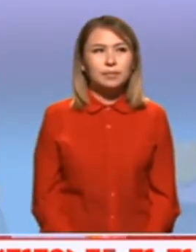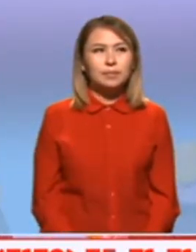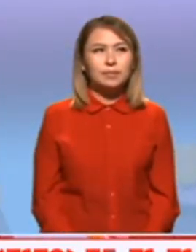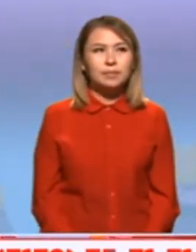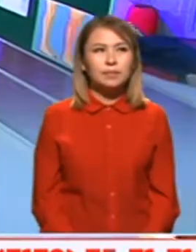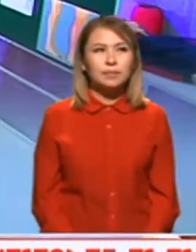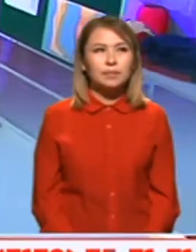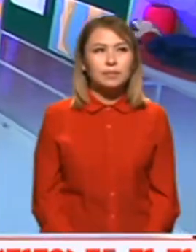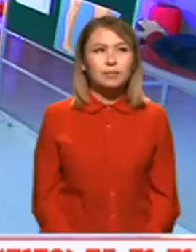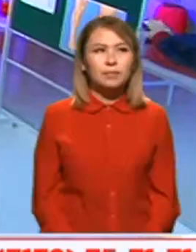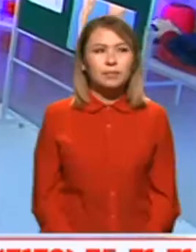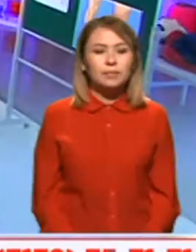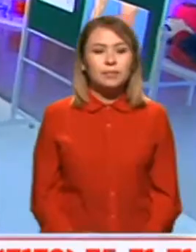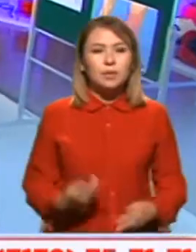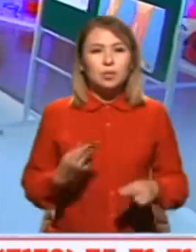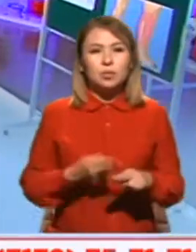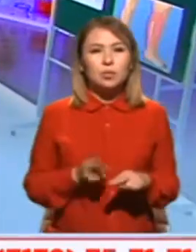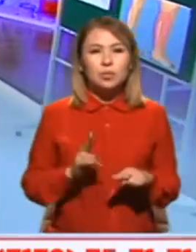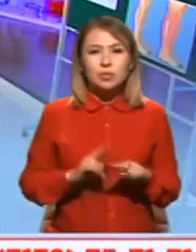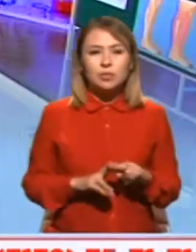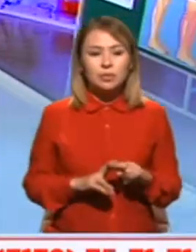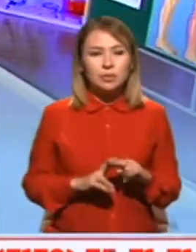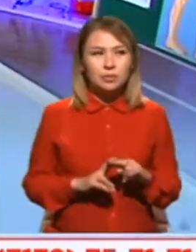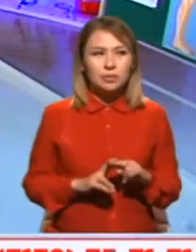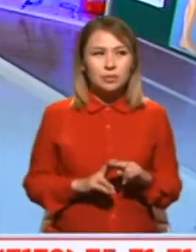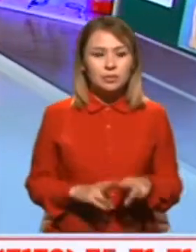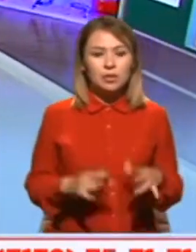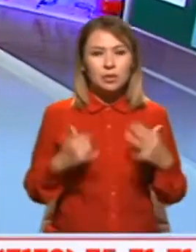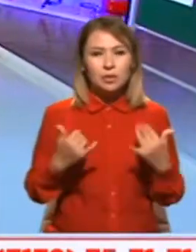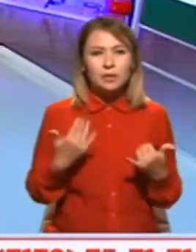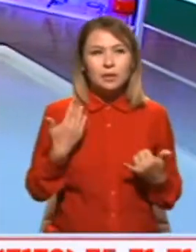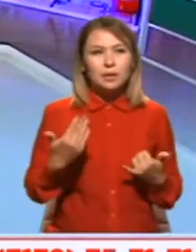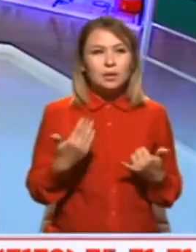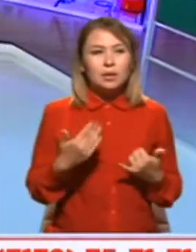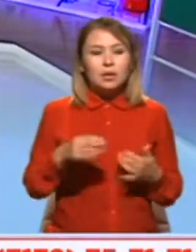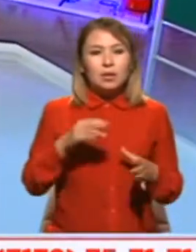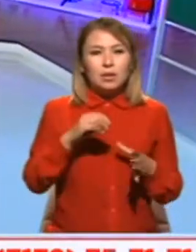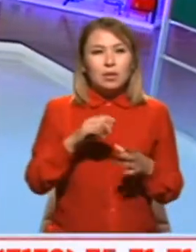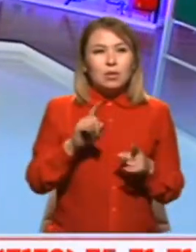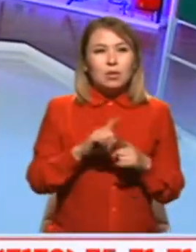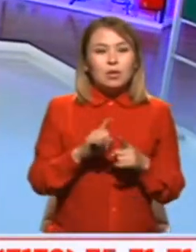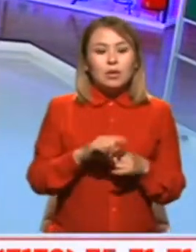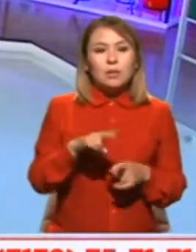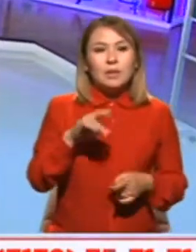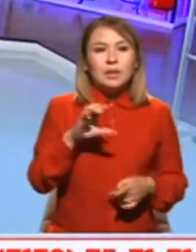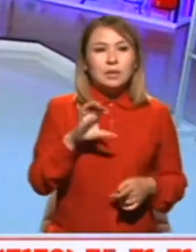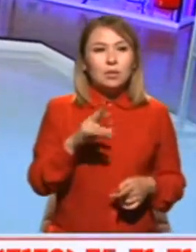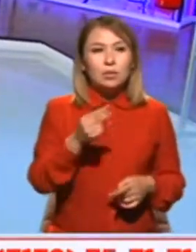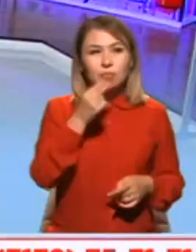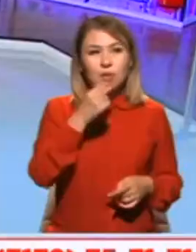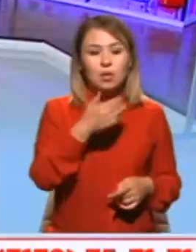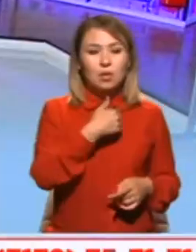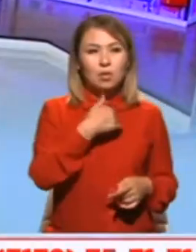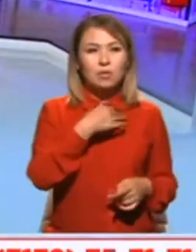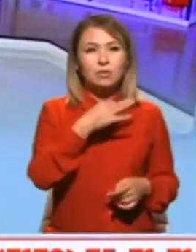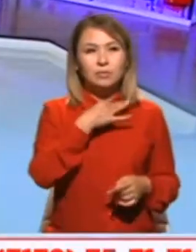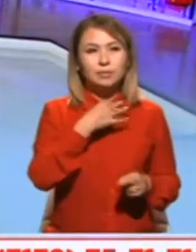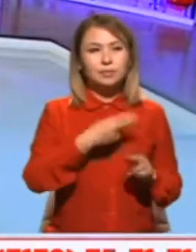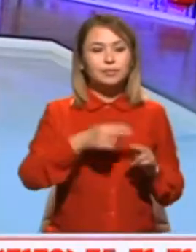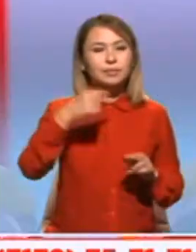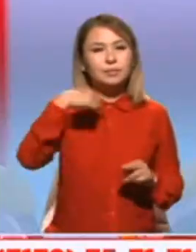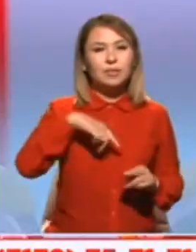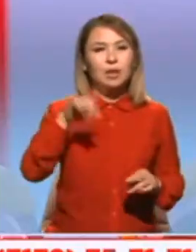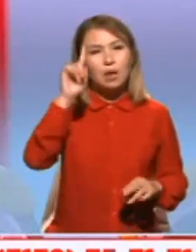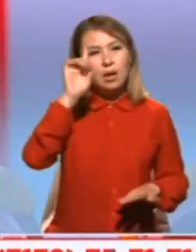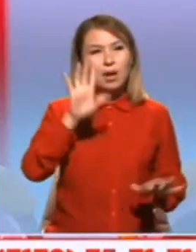иә. Сондықтан да қазір сізге уже топырақ жейтін жағдайға жетсеңіз, онда сіздің ағзаңызда уже